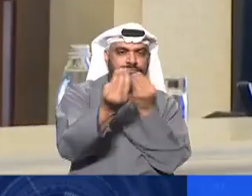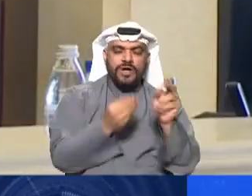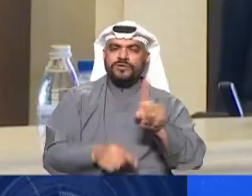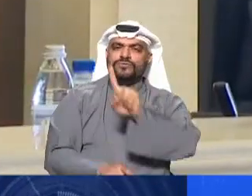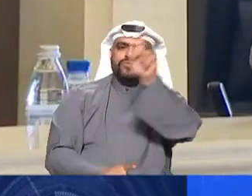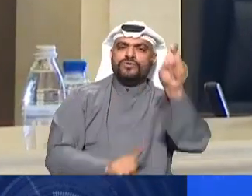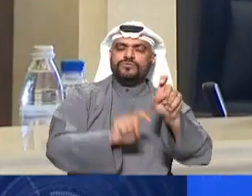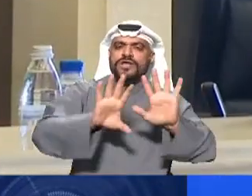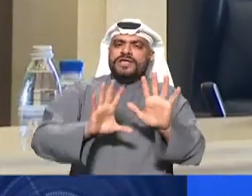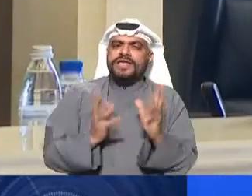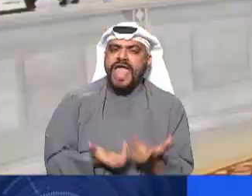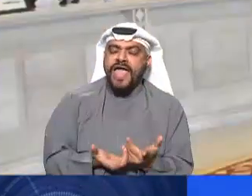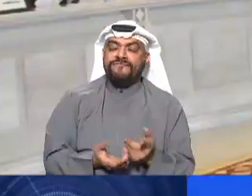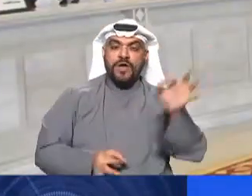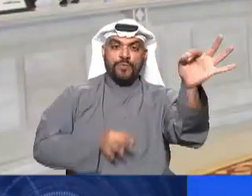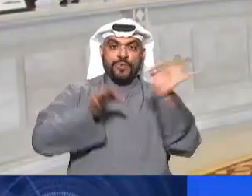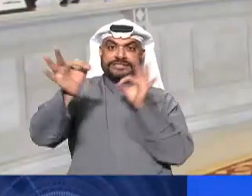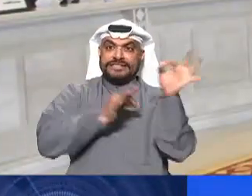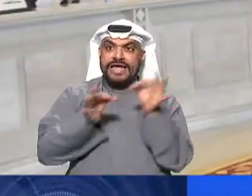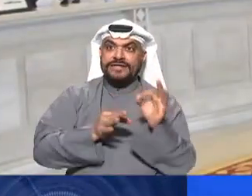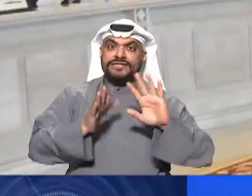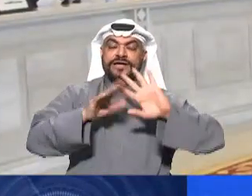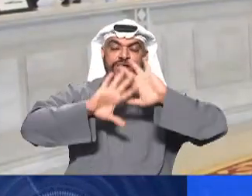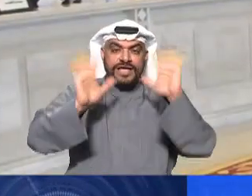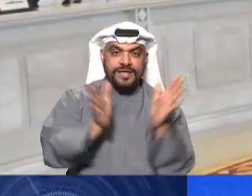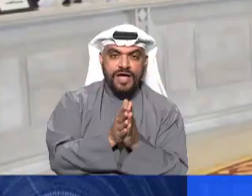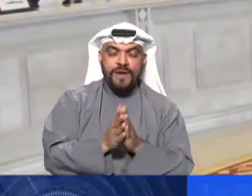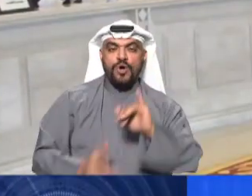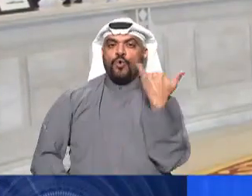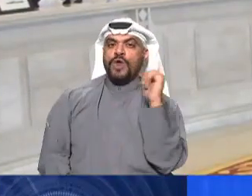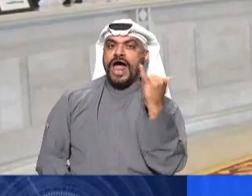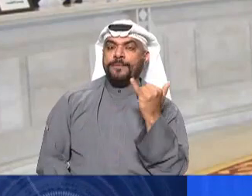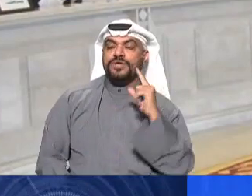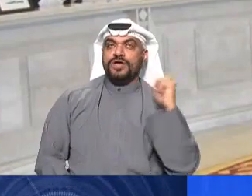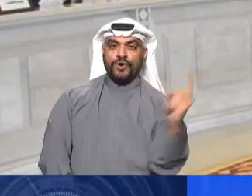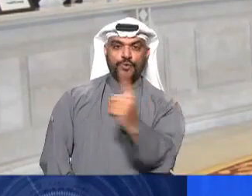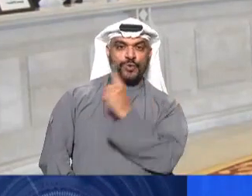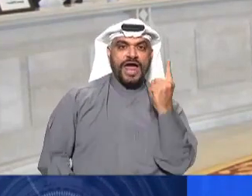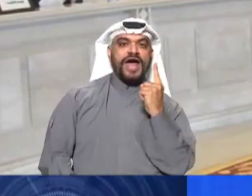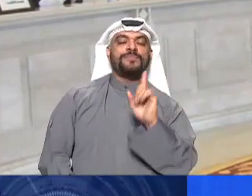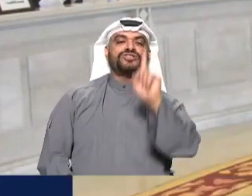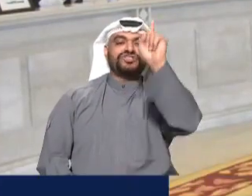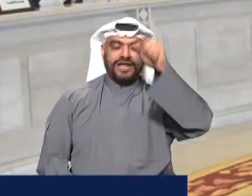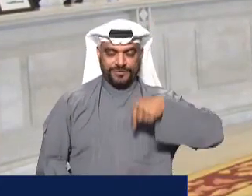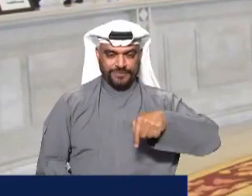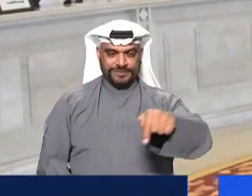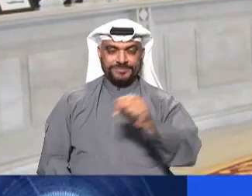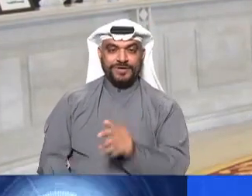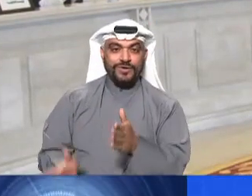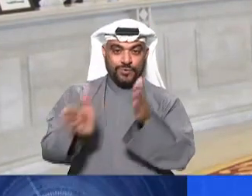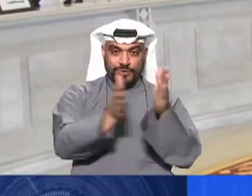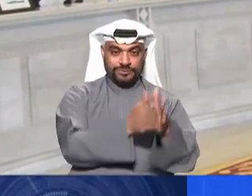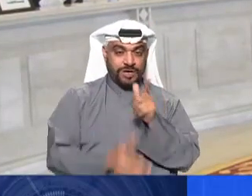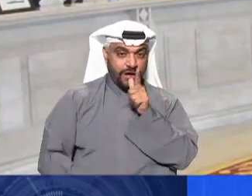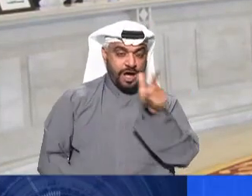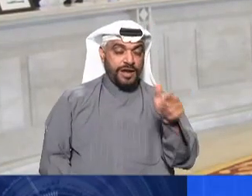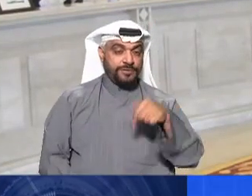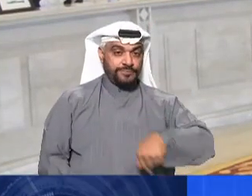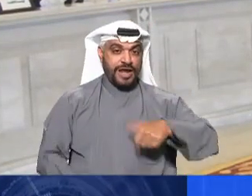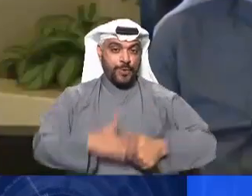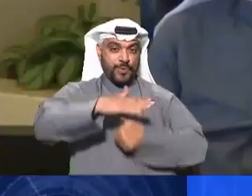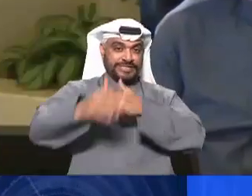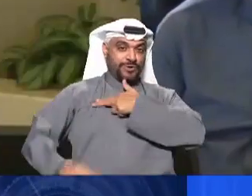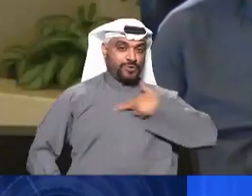في ضوء التقارير المتعلقة بمجمل التطورات الراهنة في الساحة السياسية على الصعيدين العربي والدولي، حيث عبر مجلس